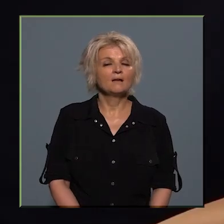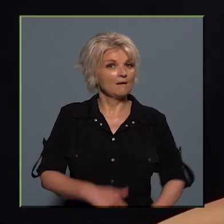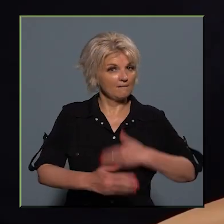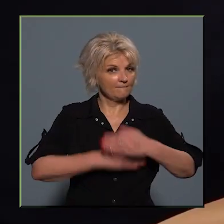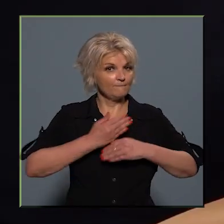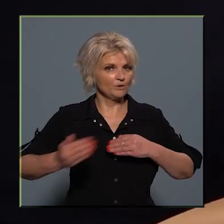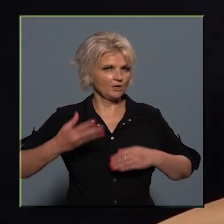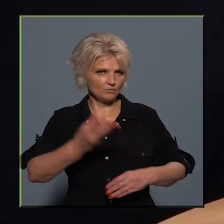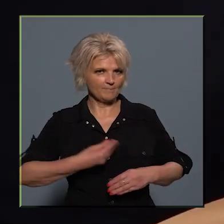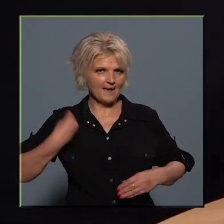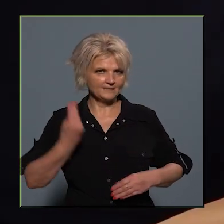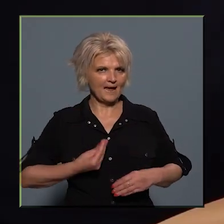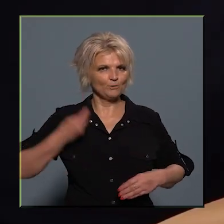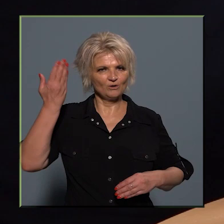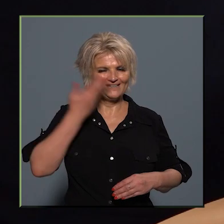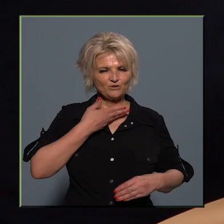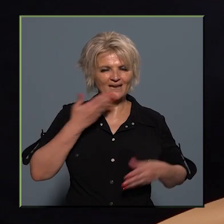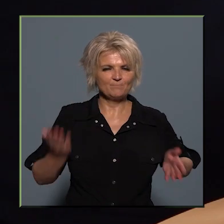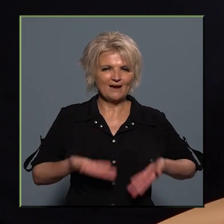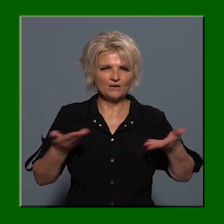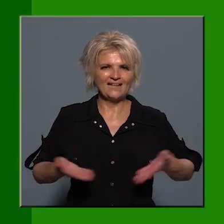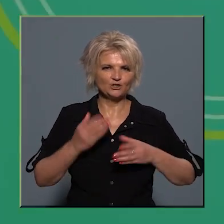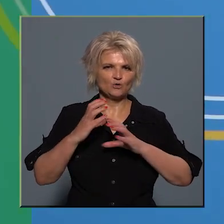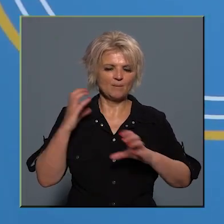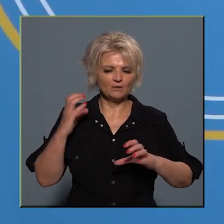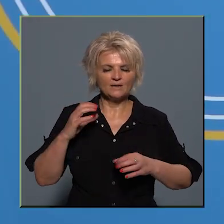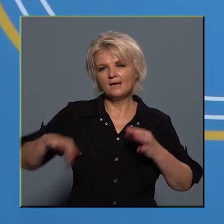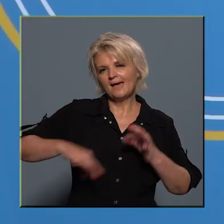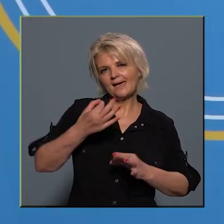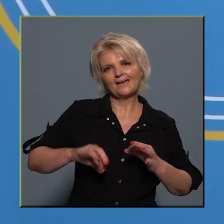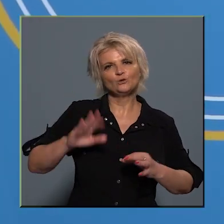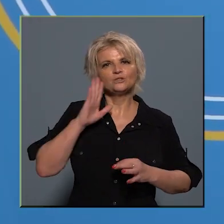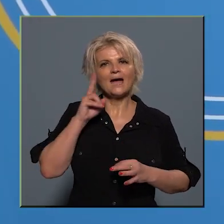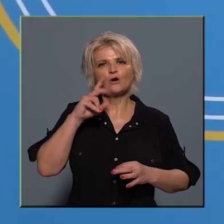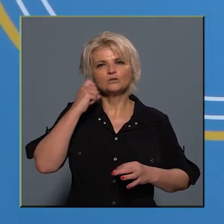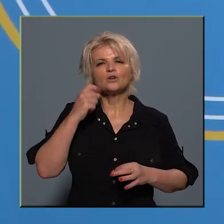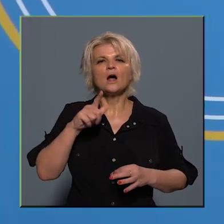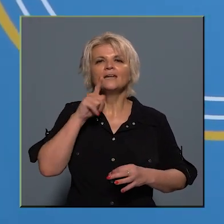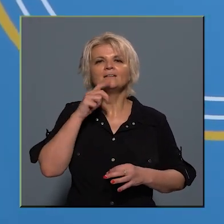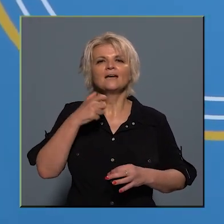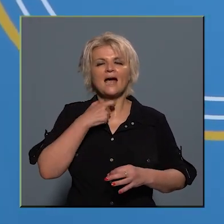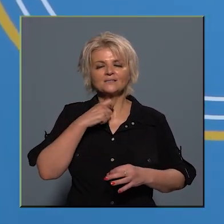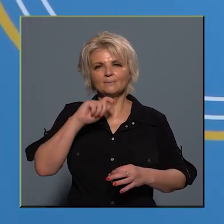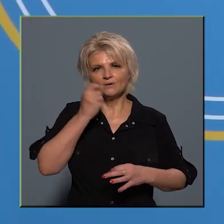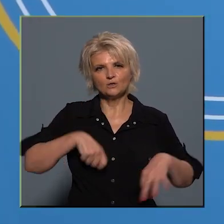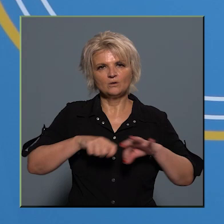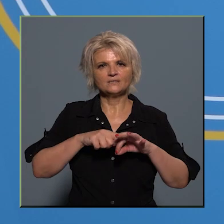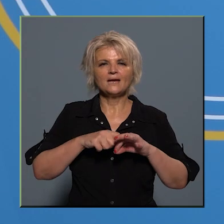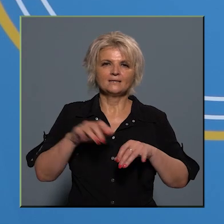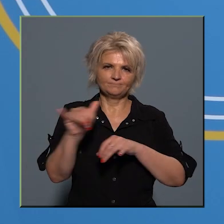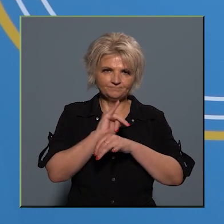Folytatjuk a beszámolót a hidrogén meghajtású kamionról. Hegedűs Ákos, a Lindegáz Magyarország ZRT